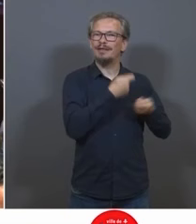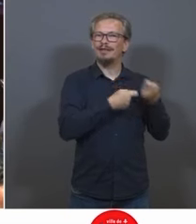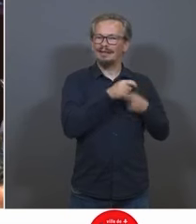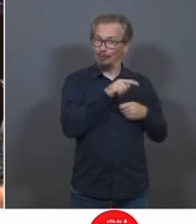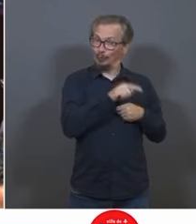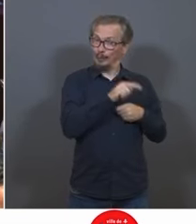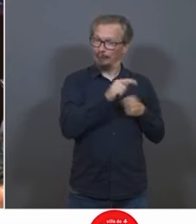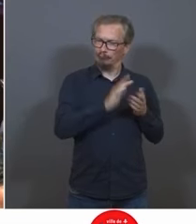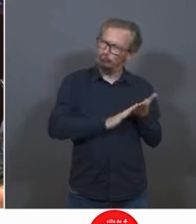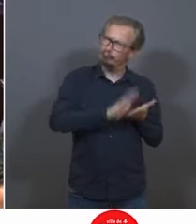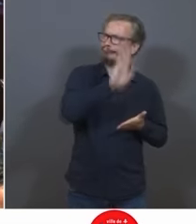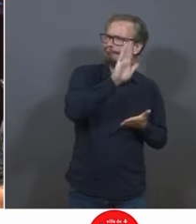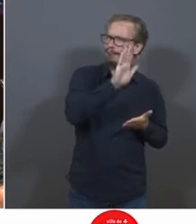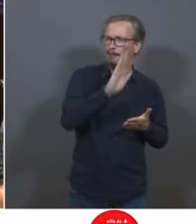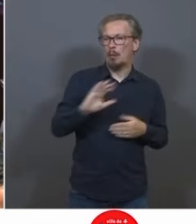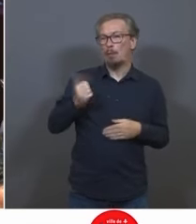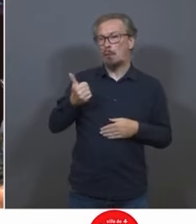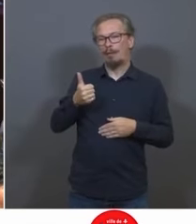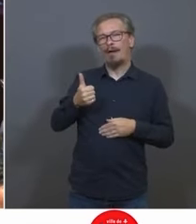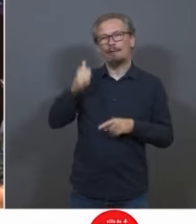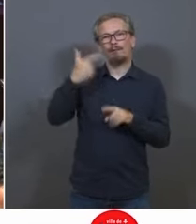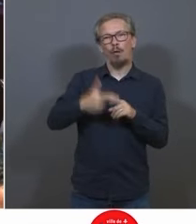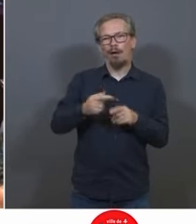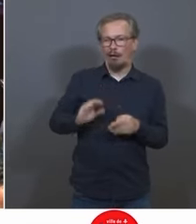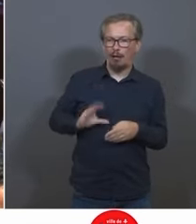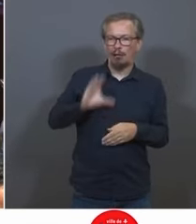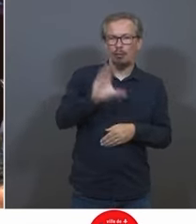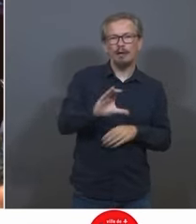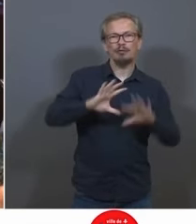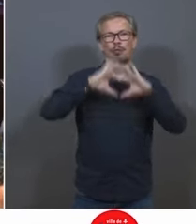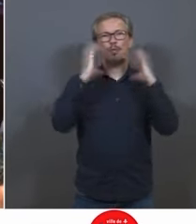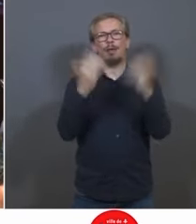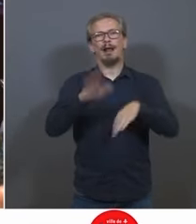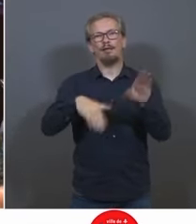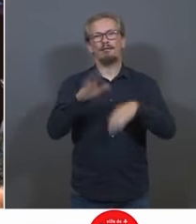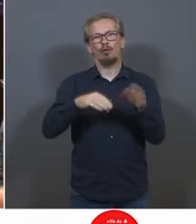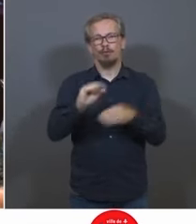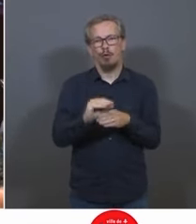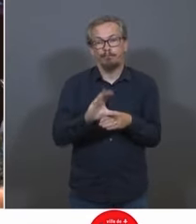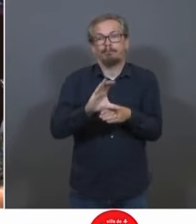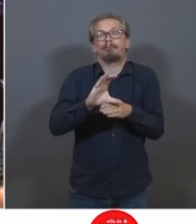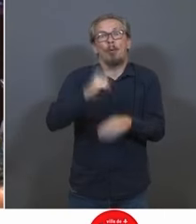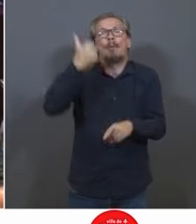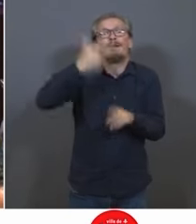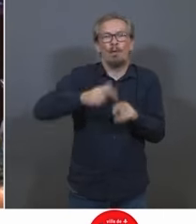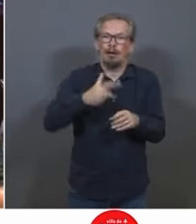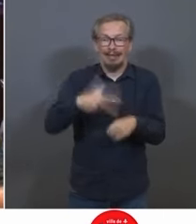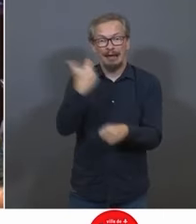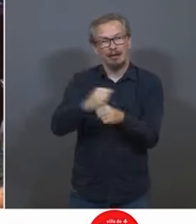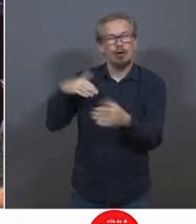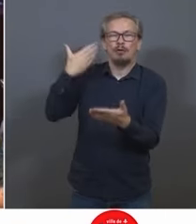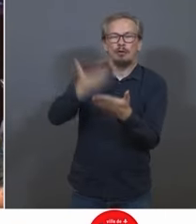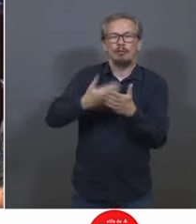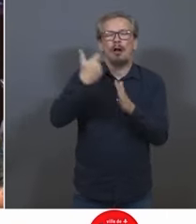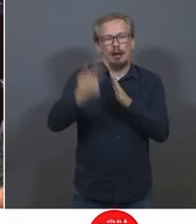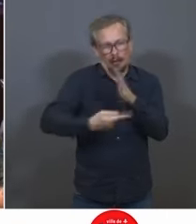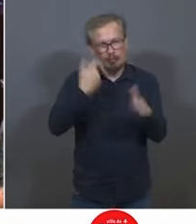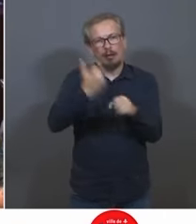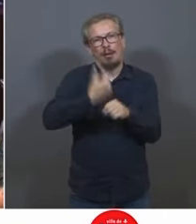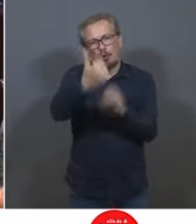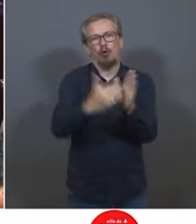s'est engagé à ce que cette première augmentation de la dotation globale de fonctionnement depuis 13 ans soit renouvelée l'année